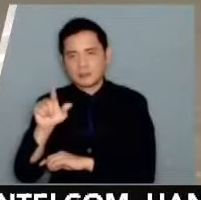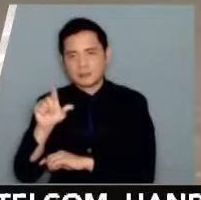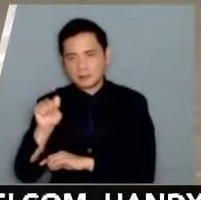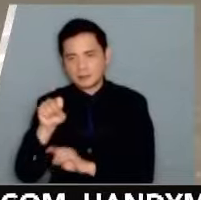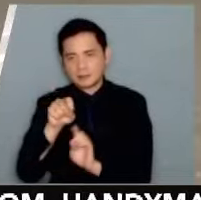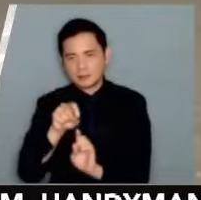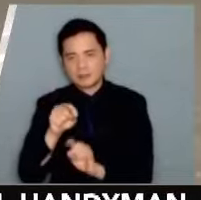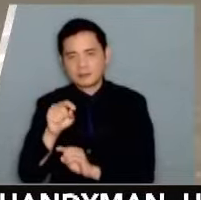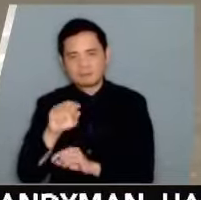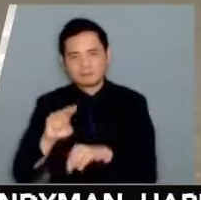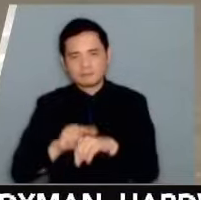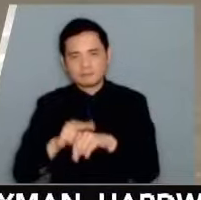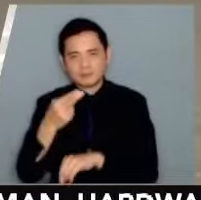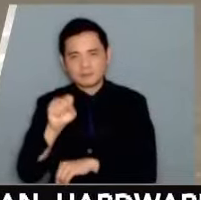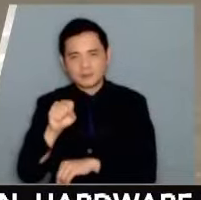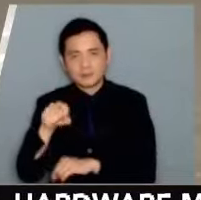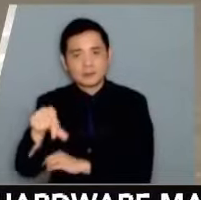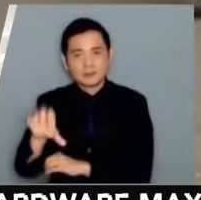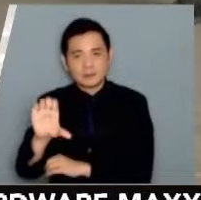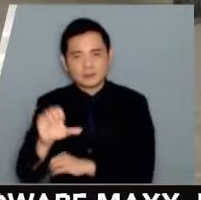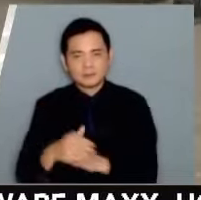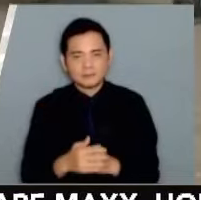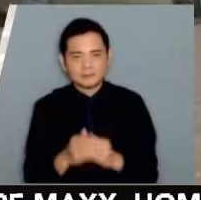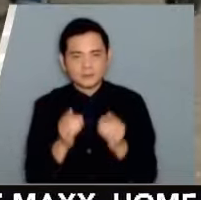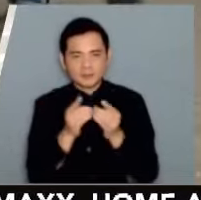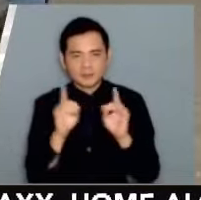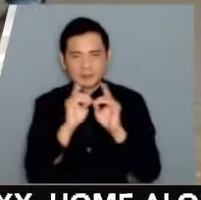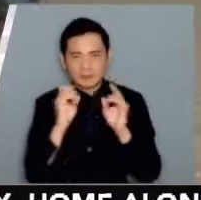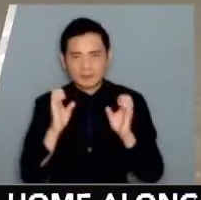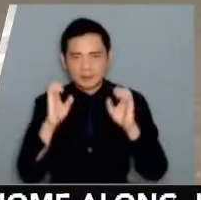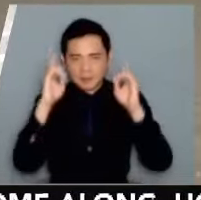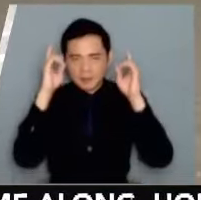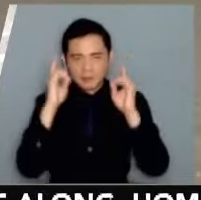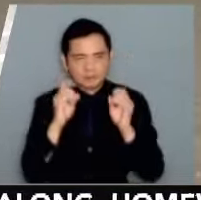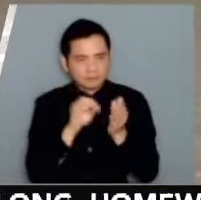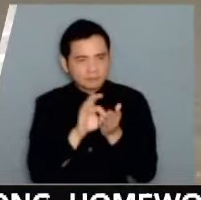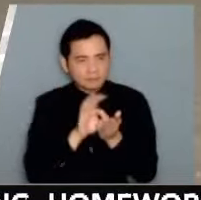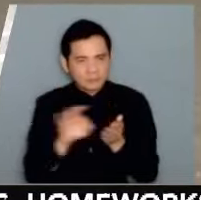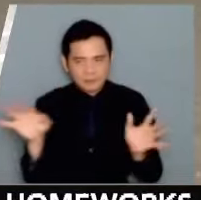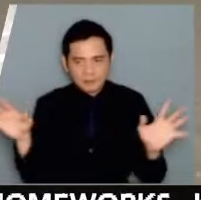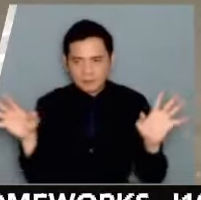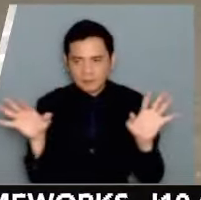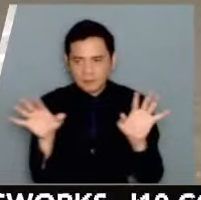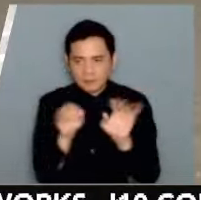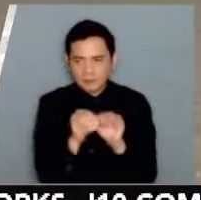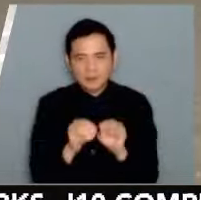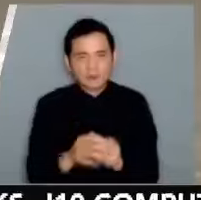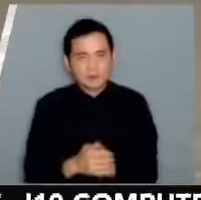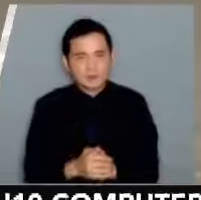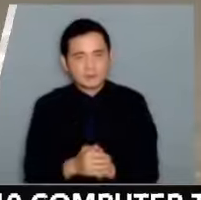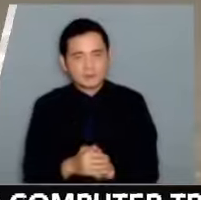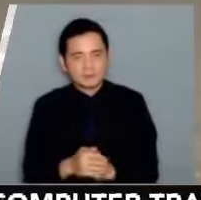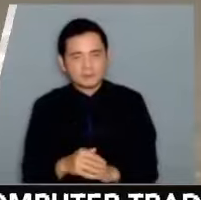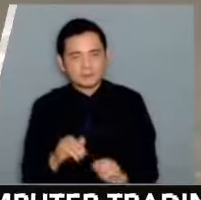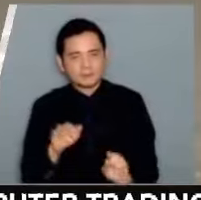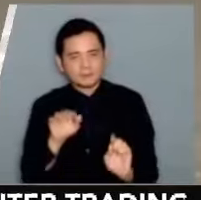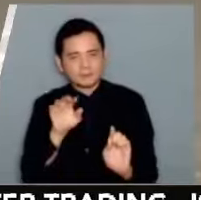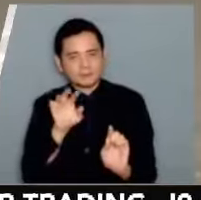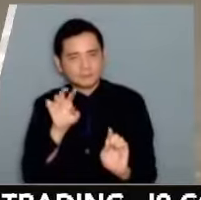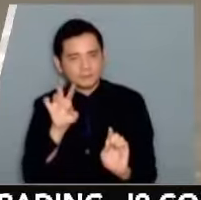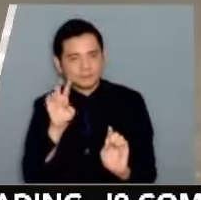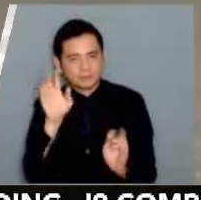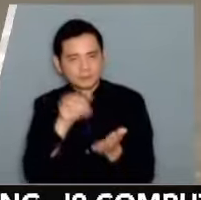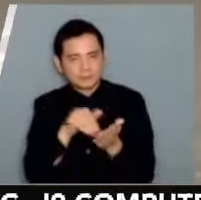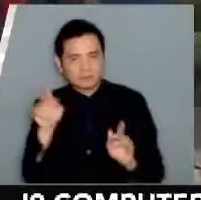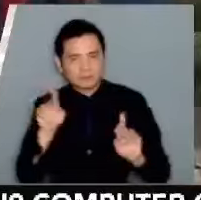Sa tala ng Department of Education, mahigit 16 na milyong mag-aaral sa elementary hanggang senior high school ang nagpa-enroll sa public schools ngayong school